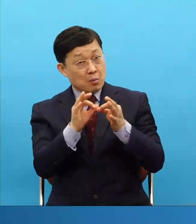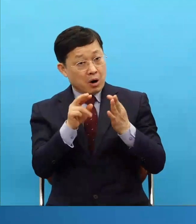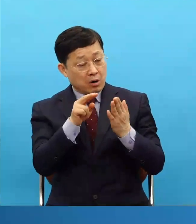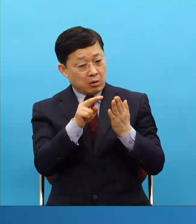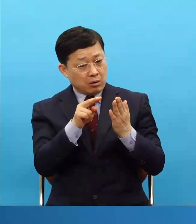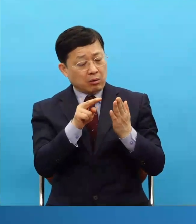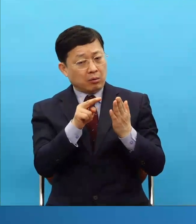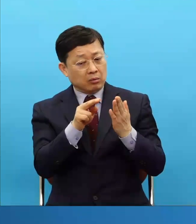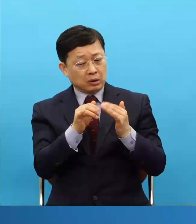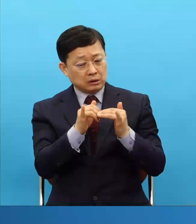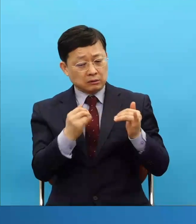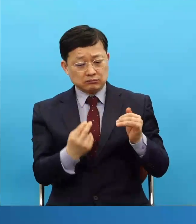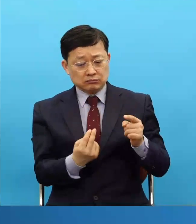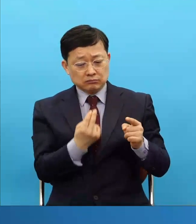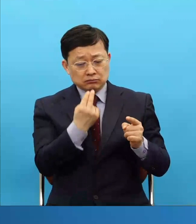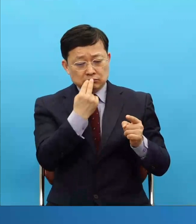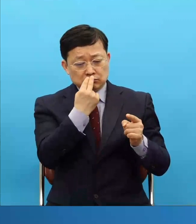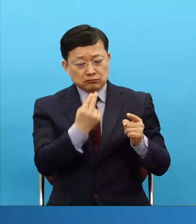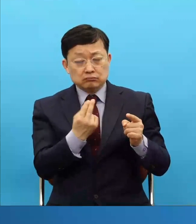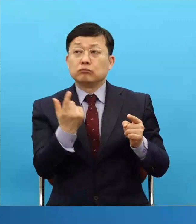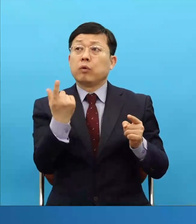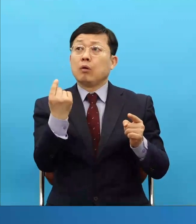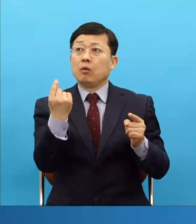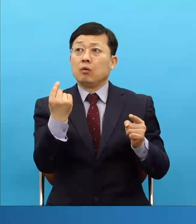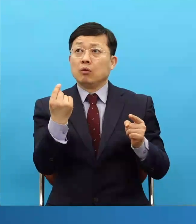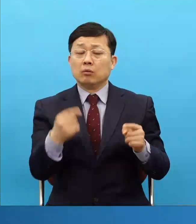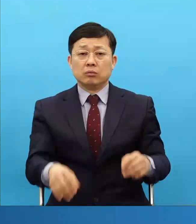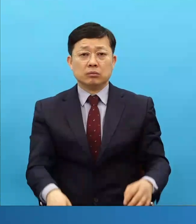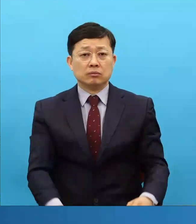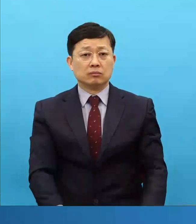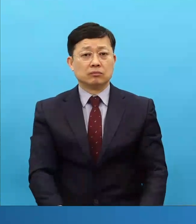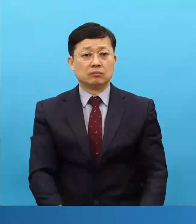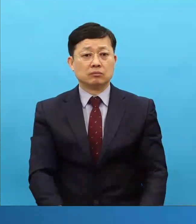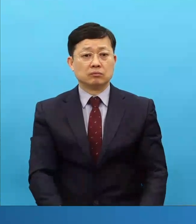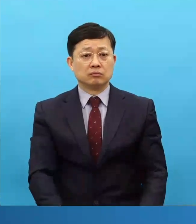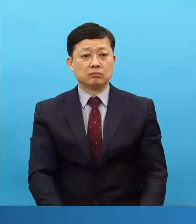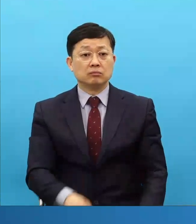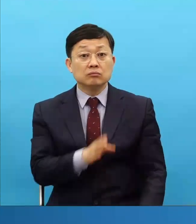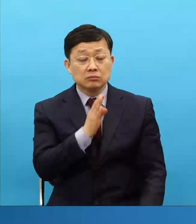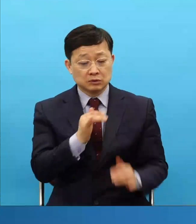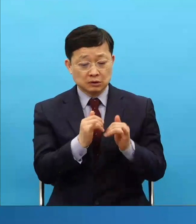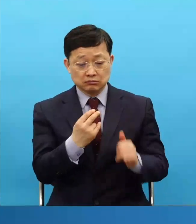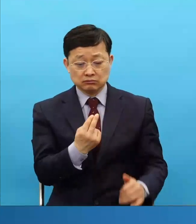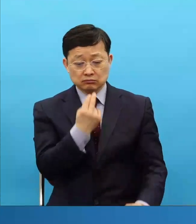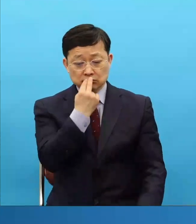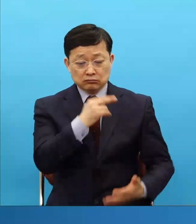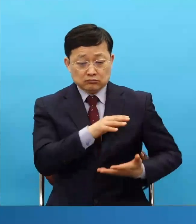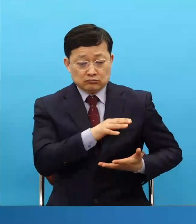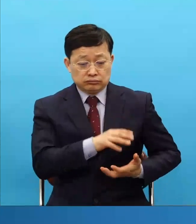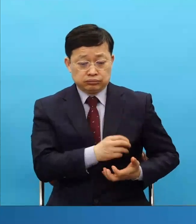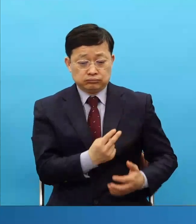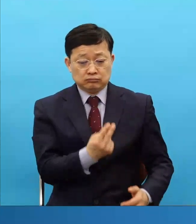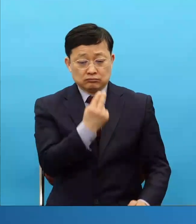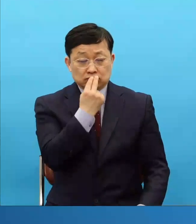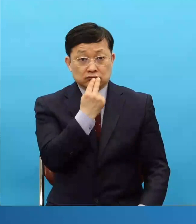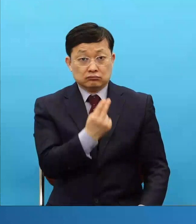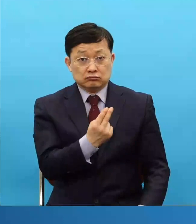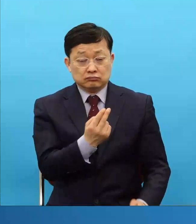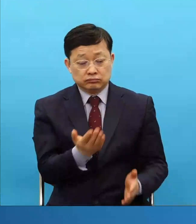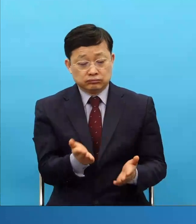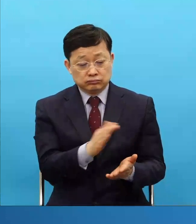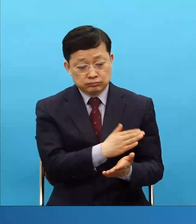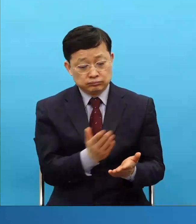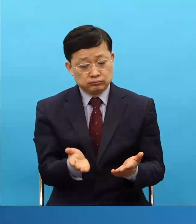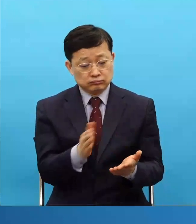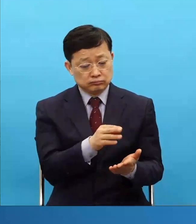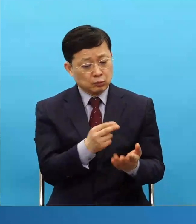장갑 사람은 숨을 쉬고 산다 이거. It 그렇죠. says, people, we live and breathe. 그걸 맞잖아요. And that's right. 그러니까 이제 뒤에 어떻게 숨을